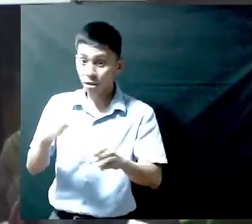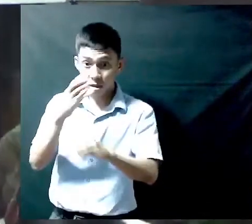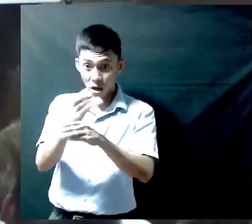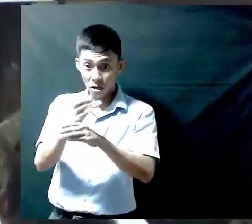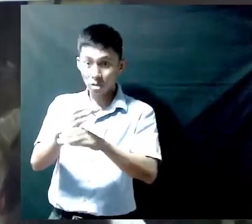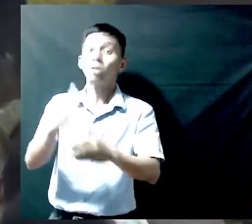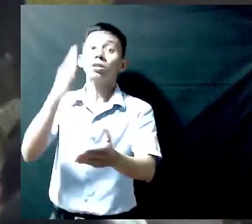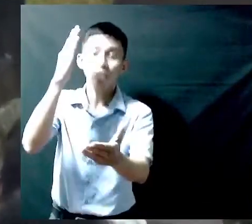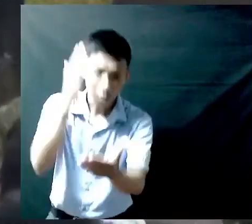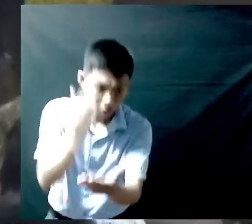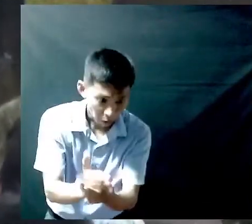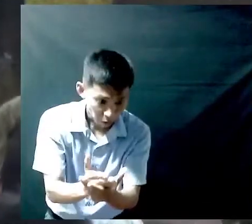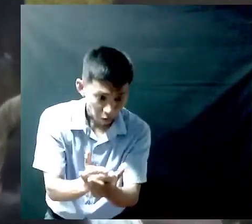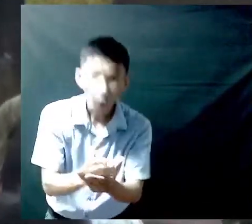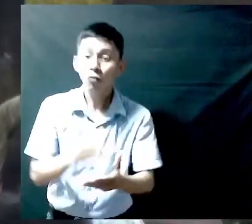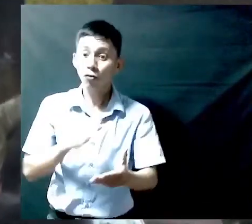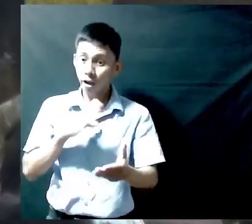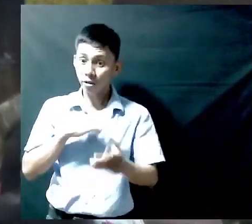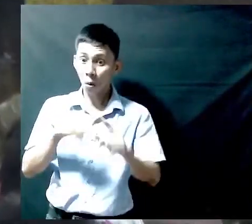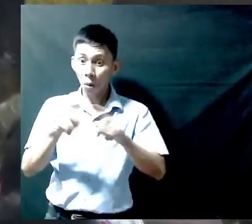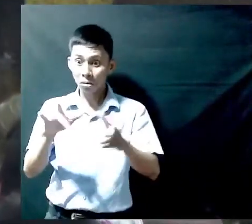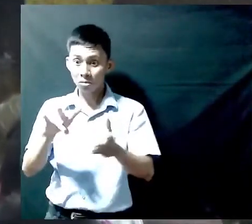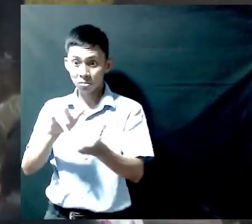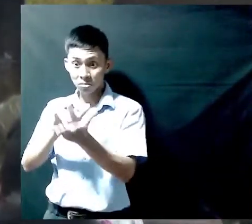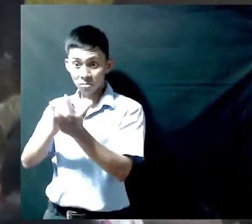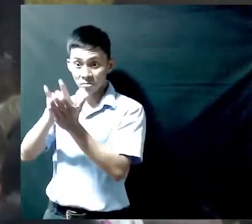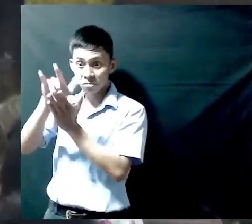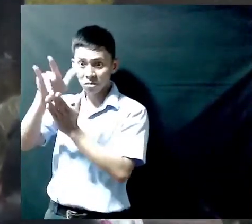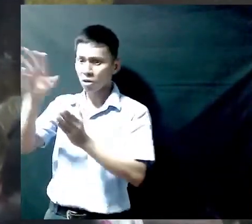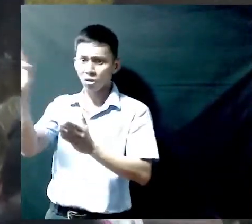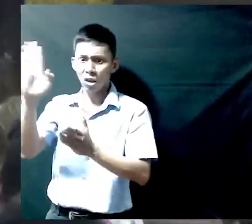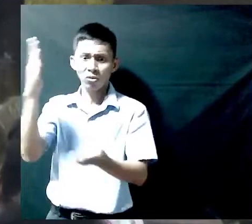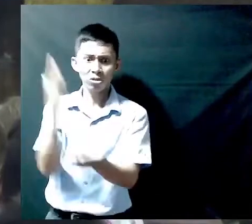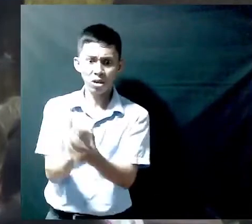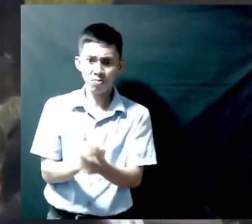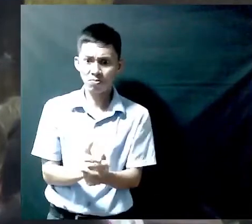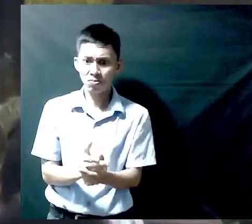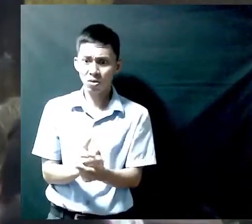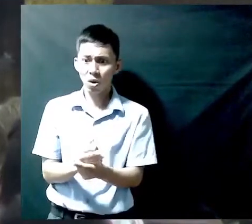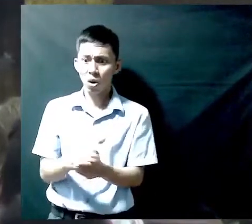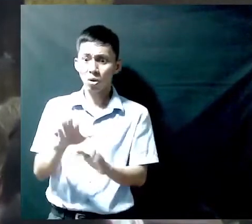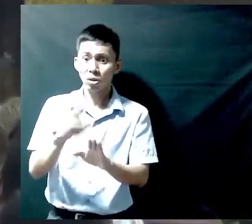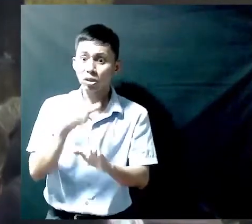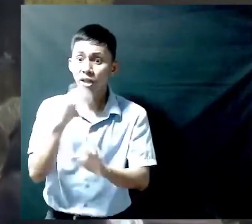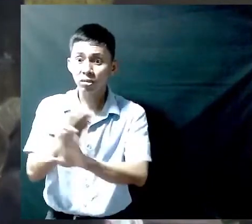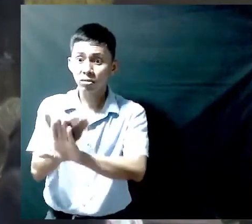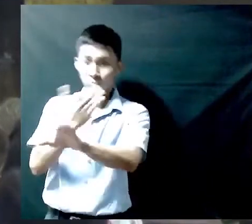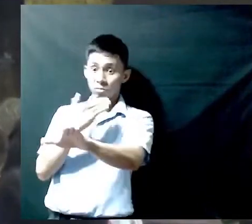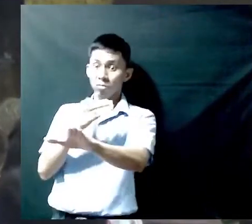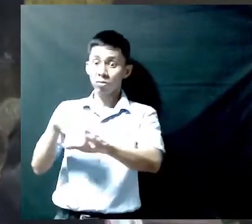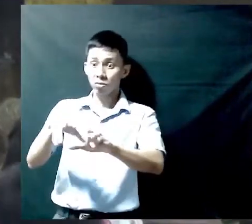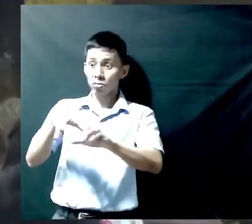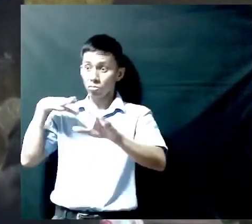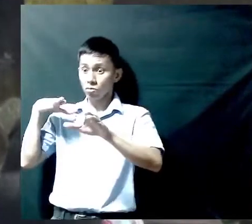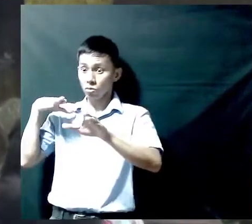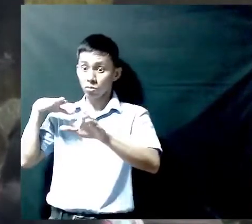stop. Pero sa eroplano, paglipad, walang balika, walang atras, walang hinto. Ang hinto